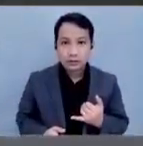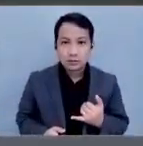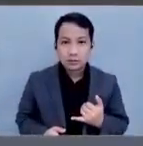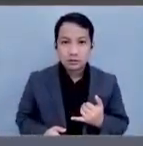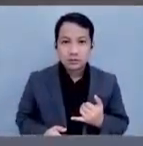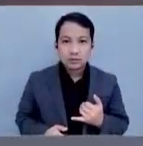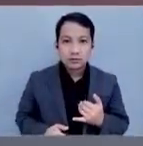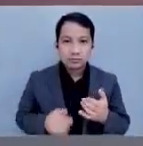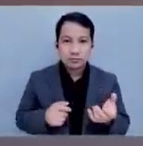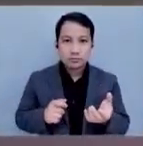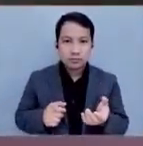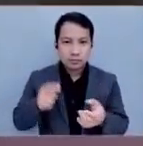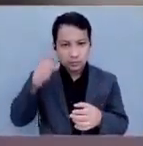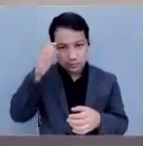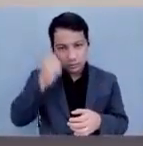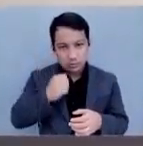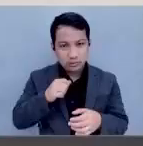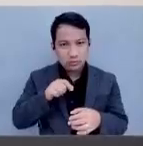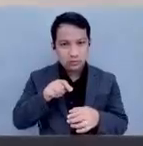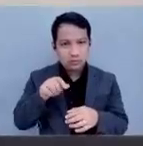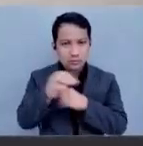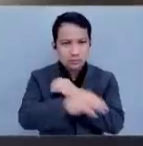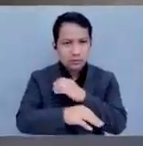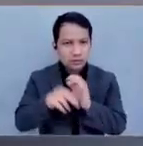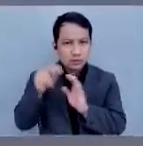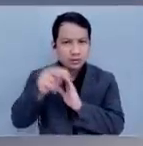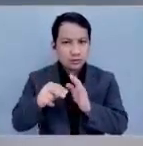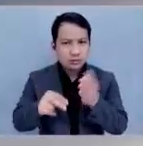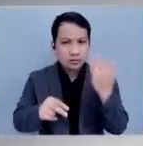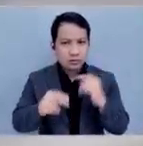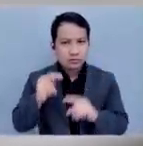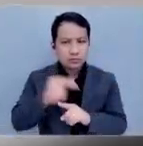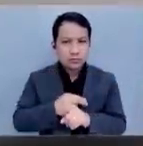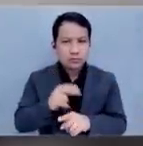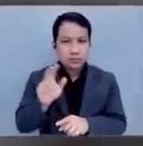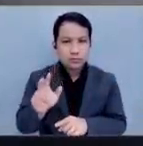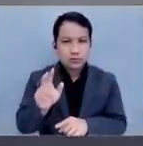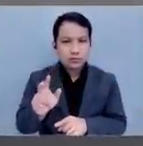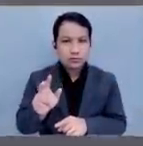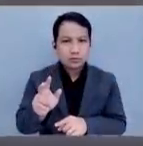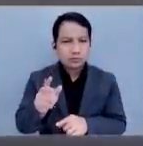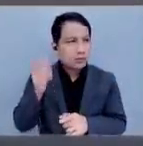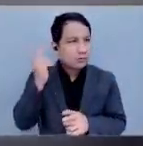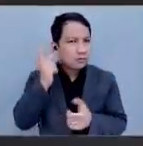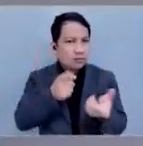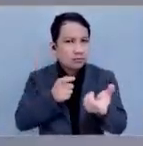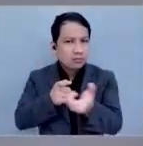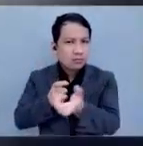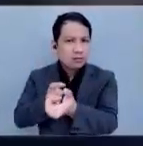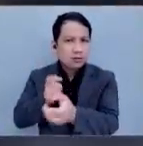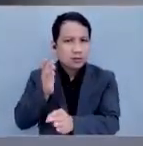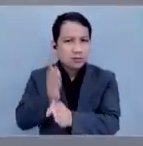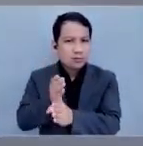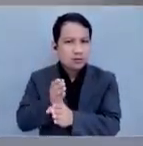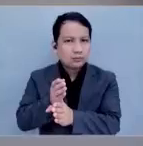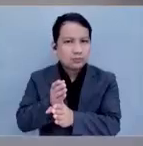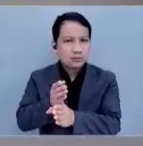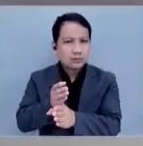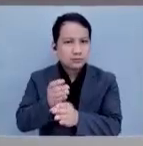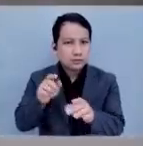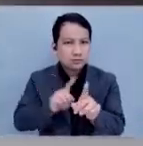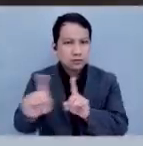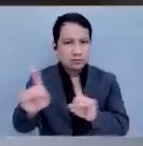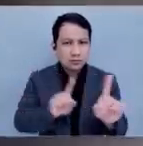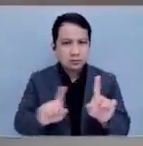videong ito ng Israel Ministry of Foreign Affairs itong November 30, nabalot ng putok ng baril ang bus stop na ito. Kumaripas din ang takbo ang